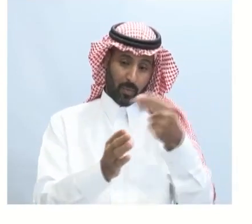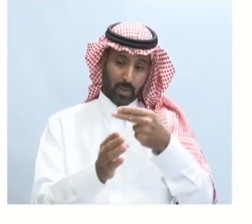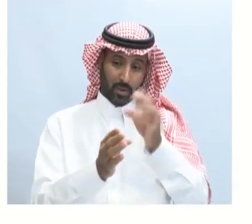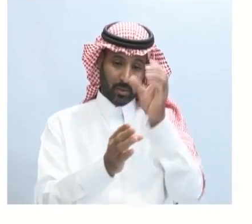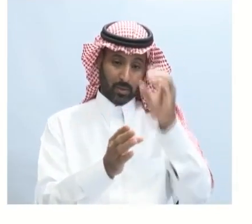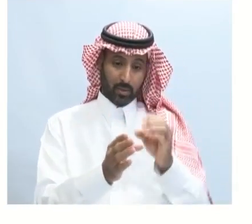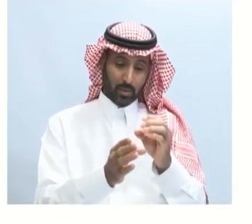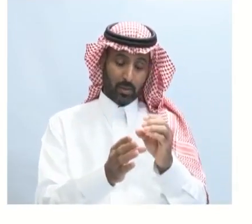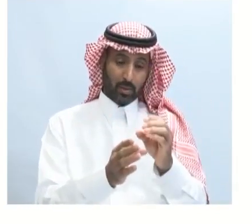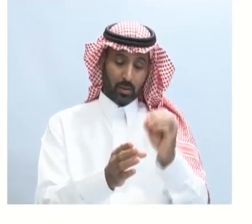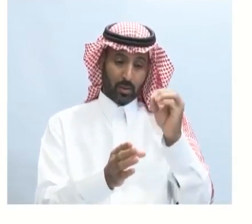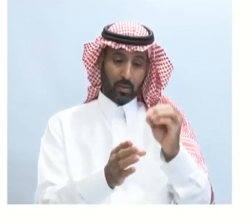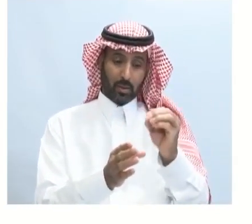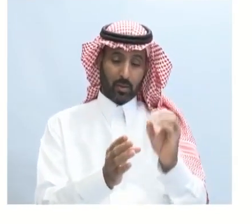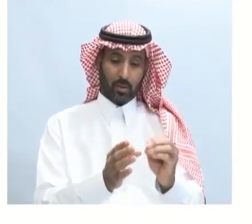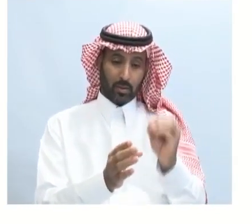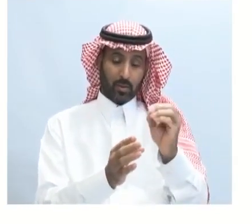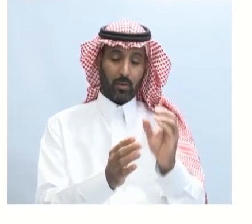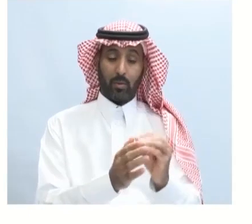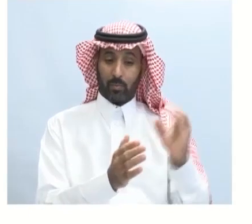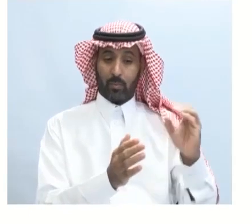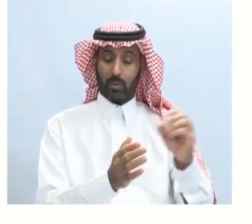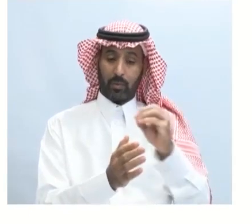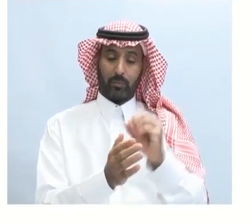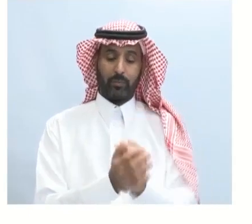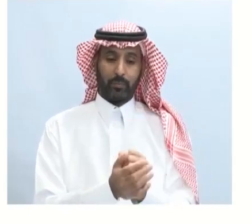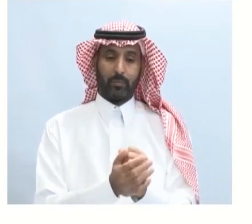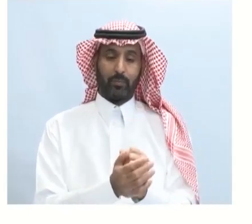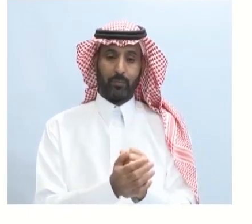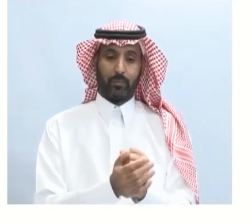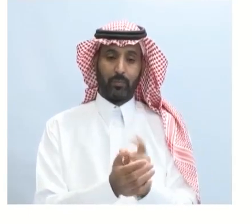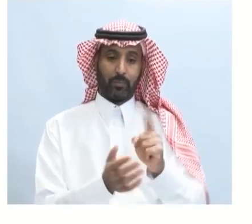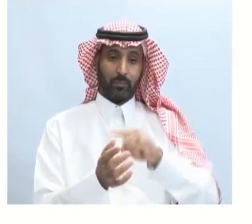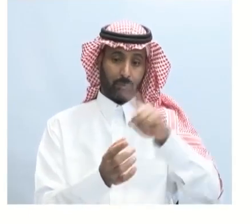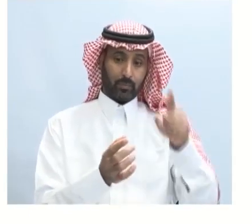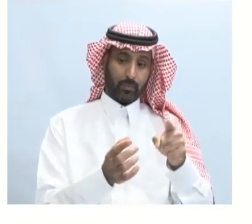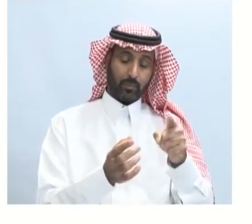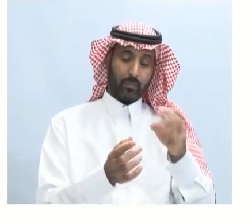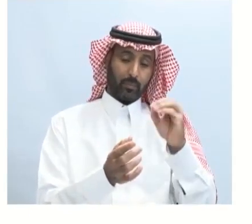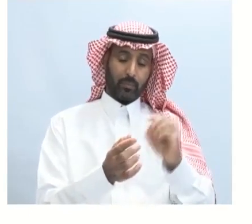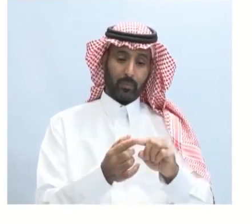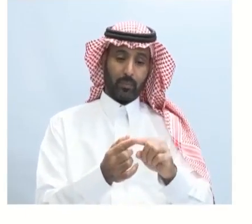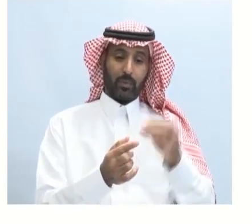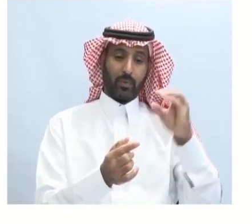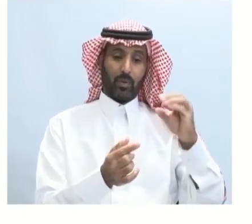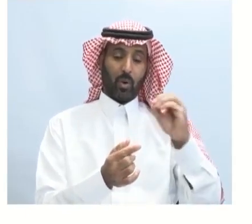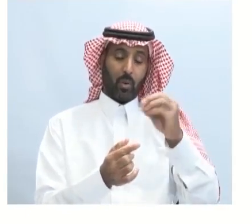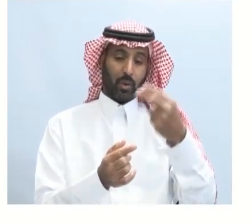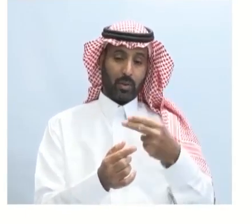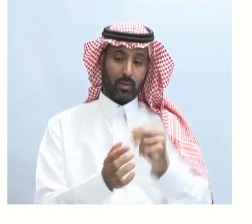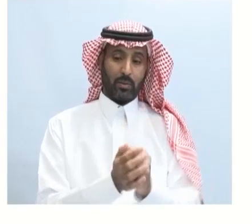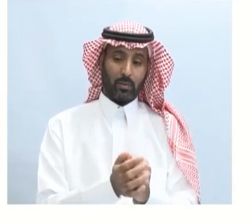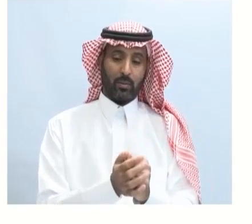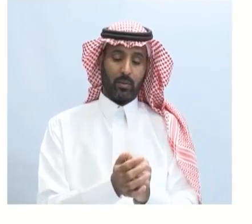والهيدروجين يدخل موقعه هنا سيكون بين الكربون والهيدروجين اذا اصبح سي اتش 3 oh